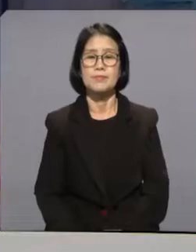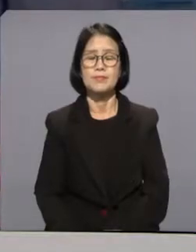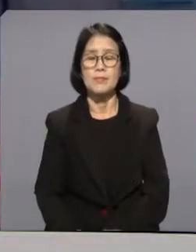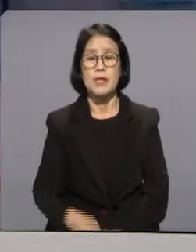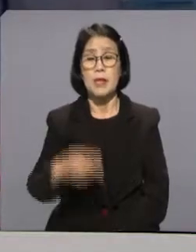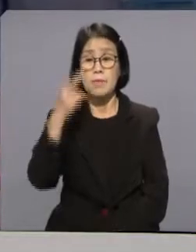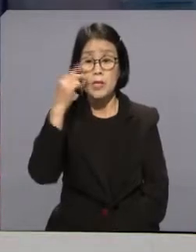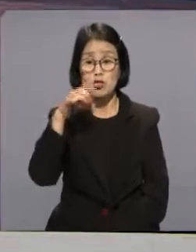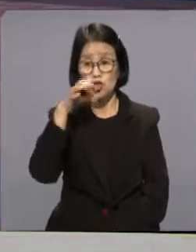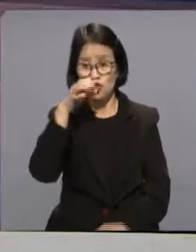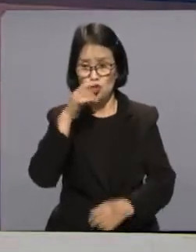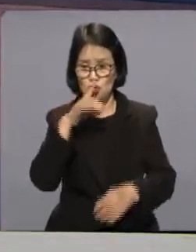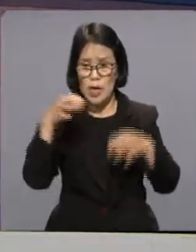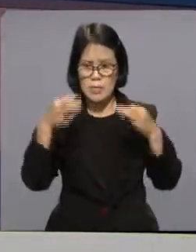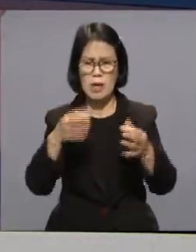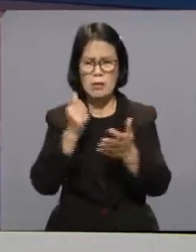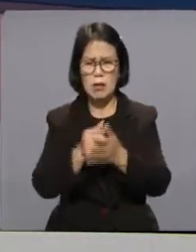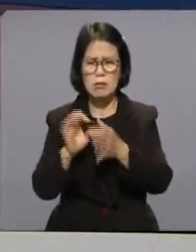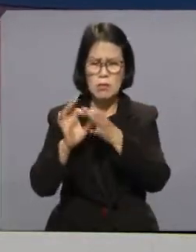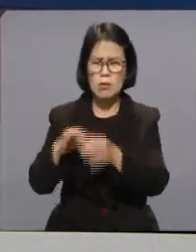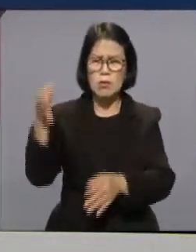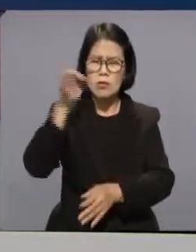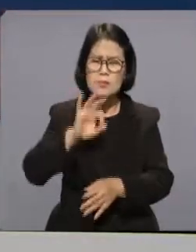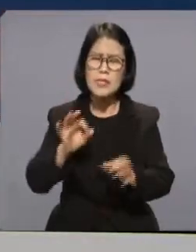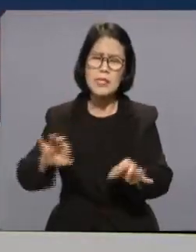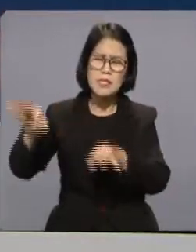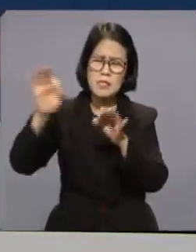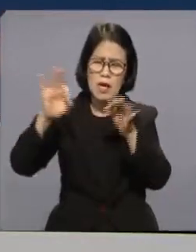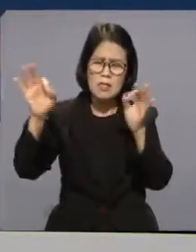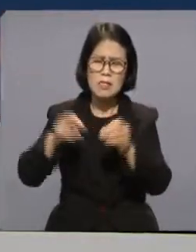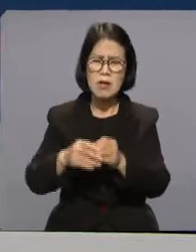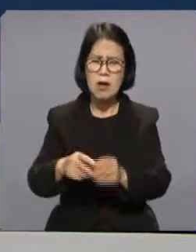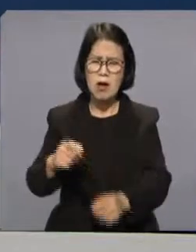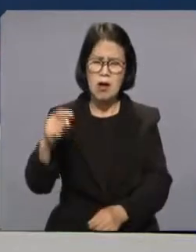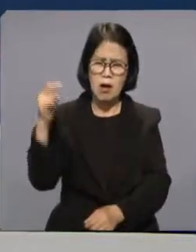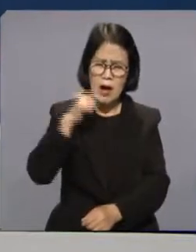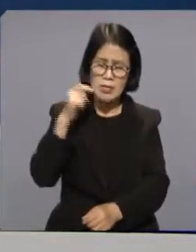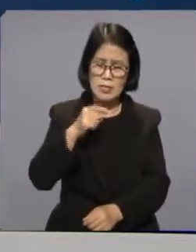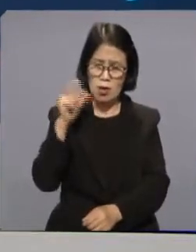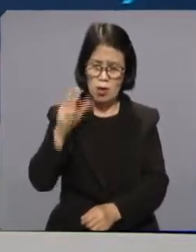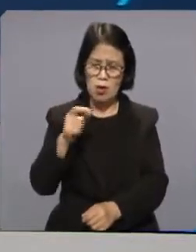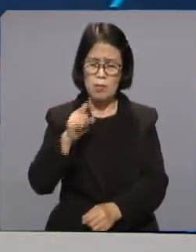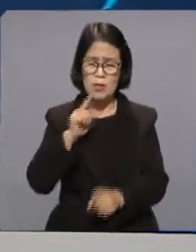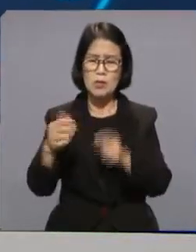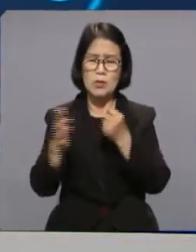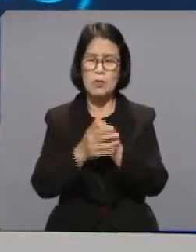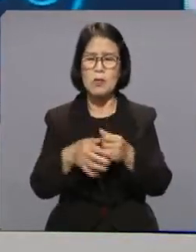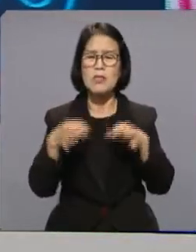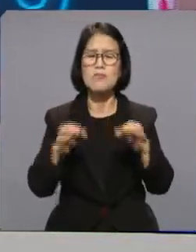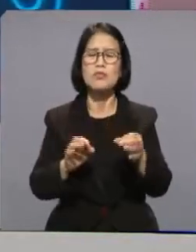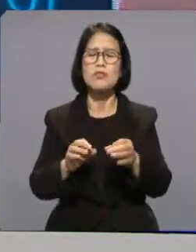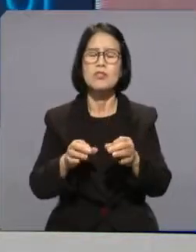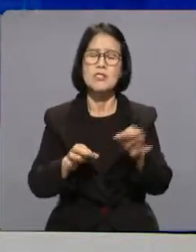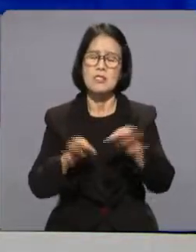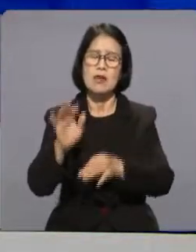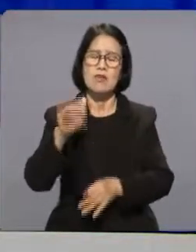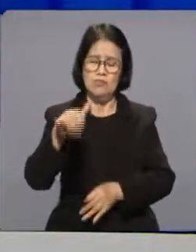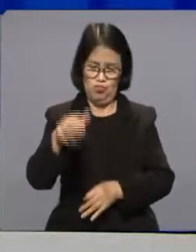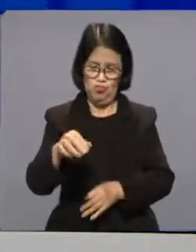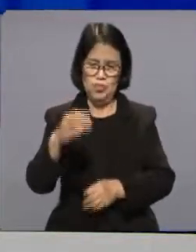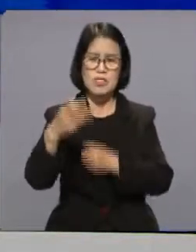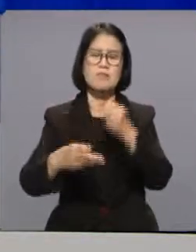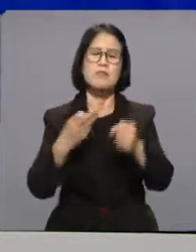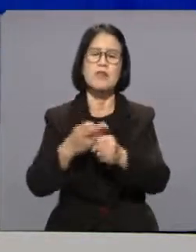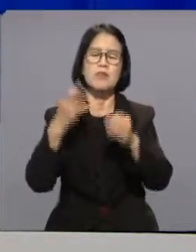파월 미 연준 의장의 지속적인 금리 인상 등 이른바 매파적 발언 여파로 금융시장이 출렁였습니다. 환율은 13년